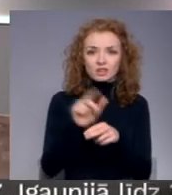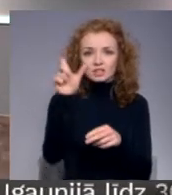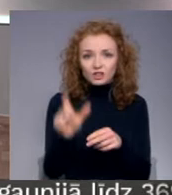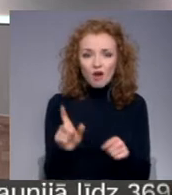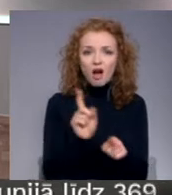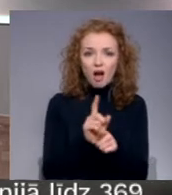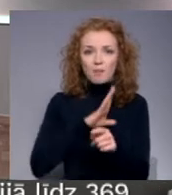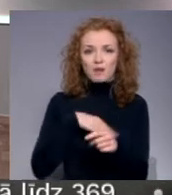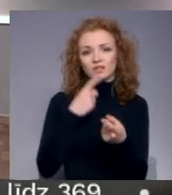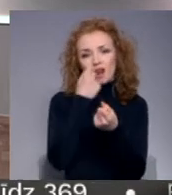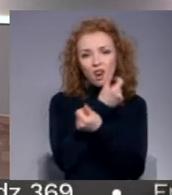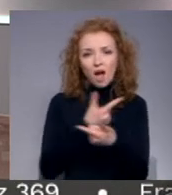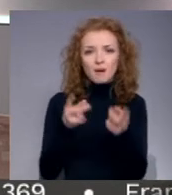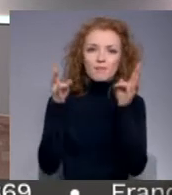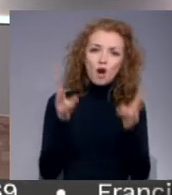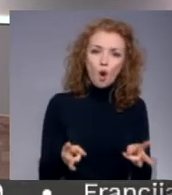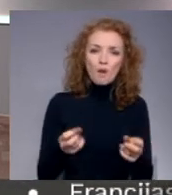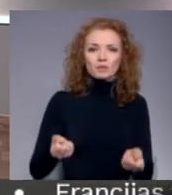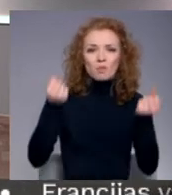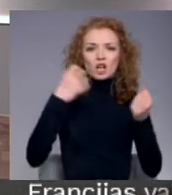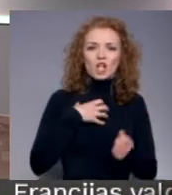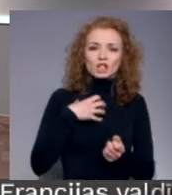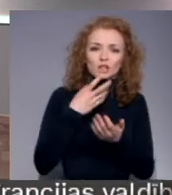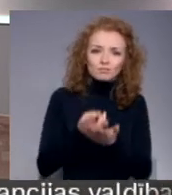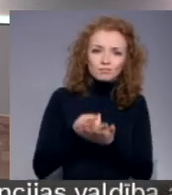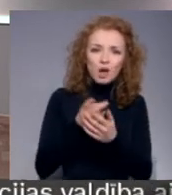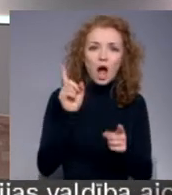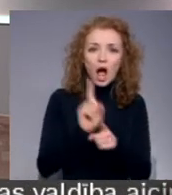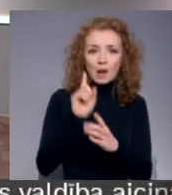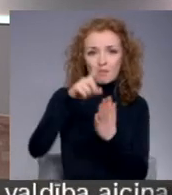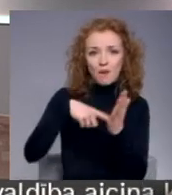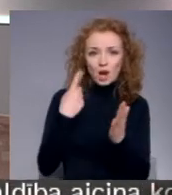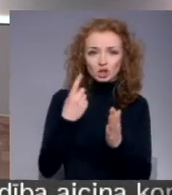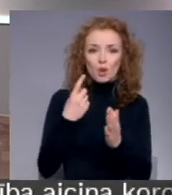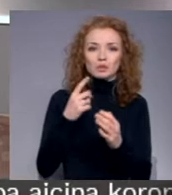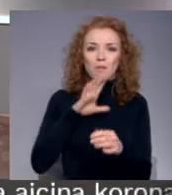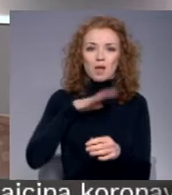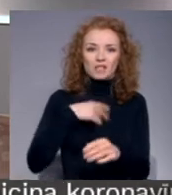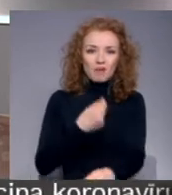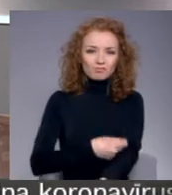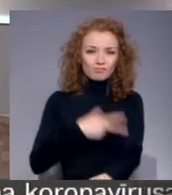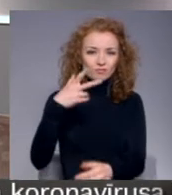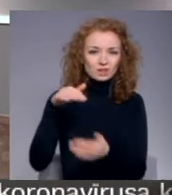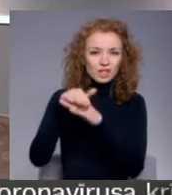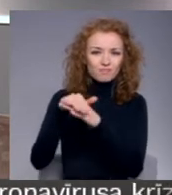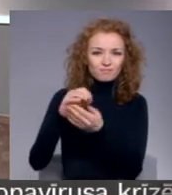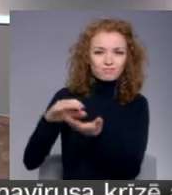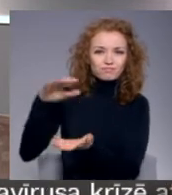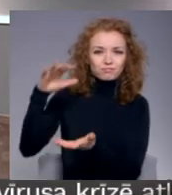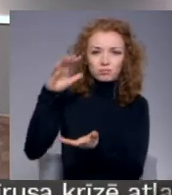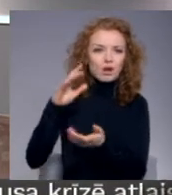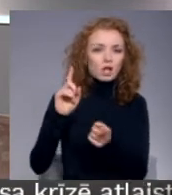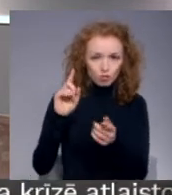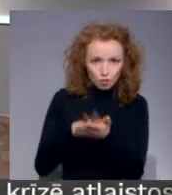gadījumiem, traumām un smagām saslimšanām, tāpēc slimnīcas pieprasījums pēc asins komponentiem nav mazinājies. Kopš ir stājušies